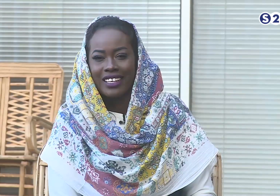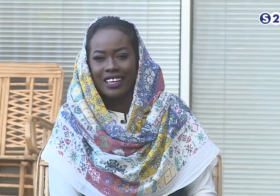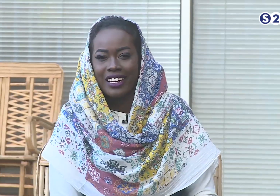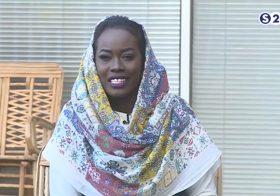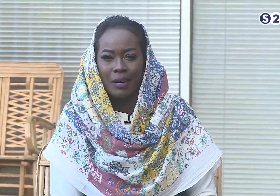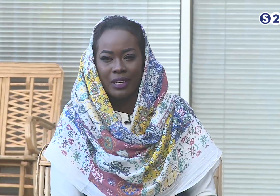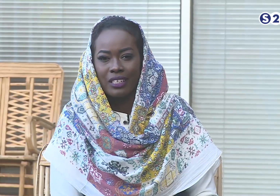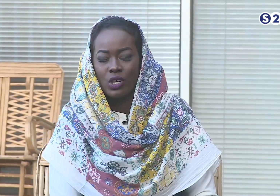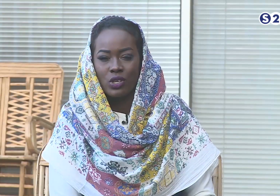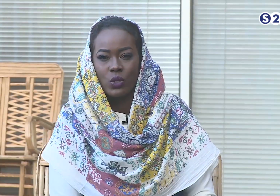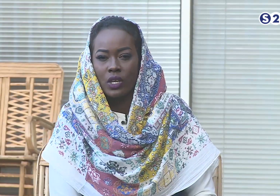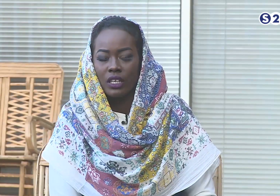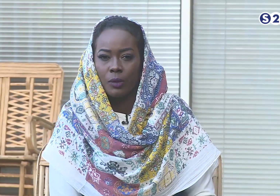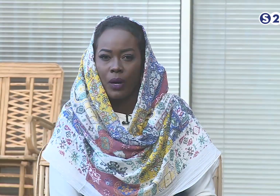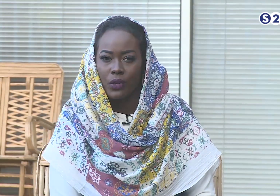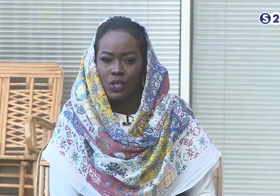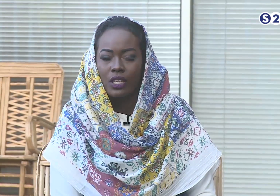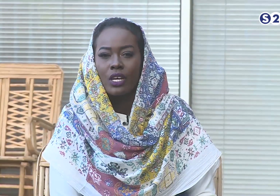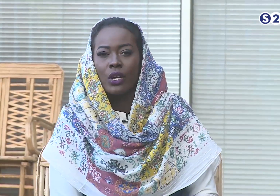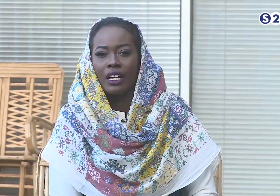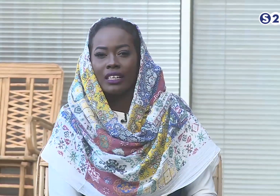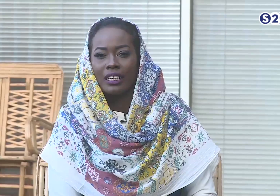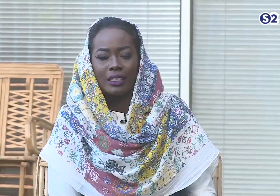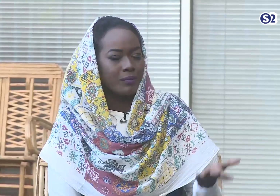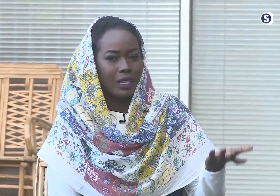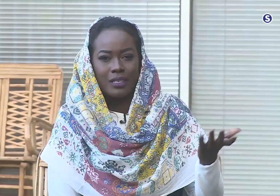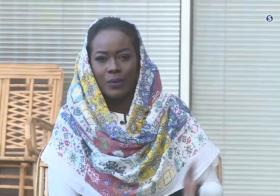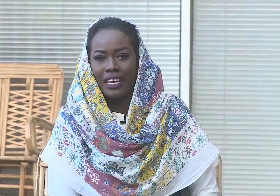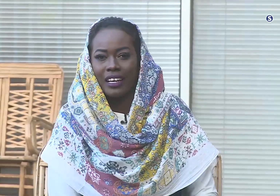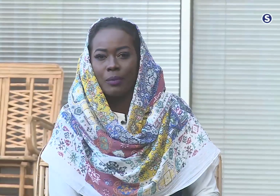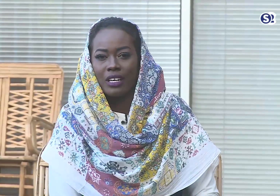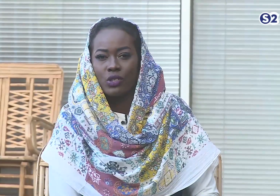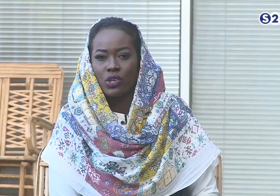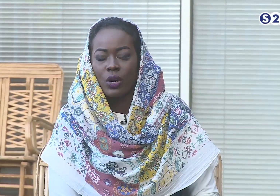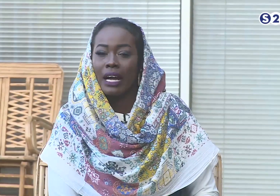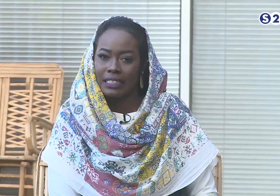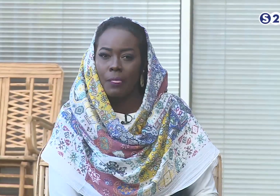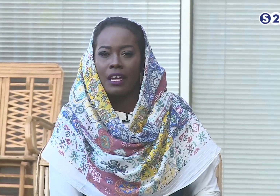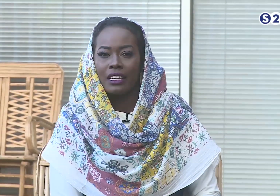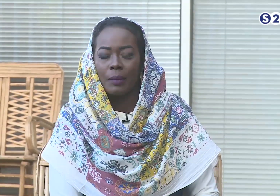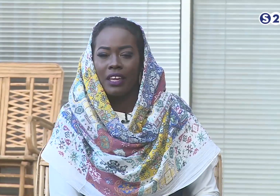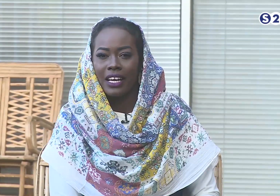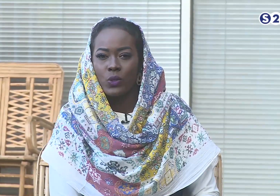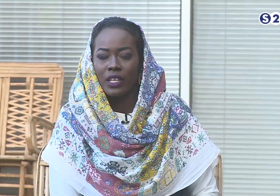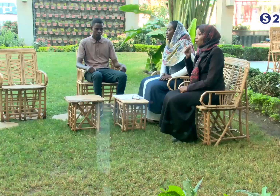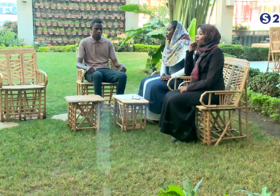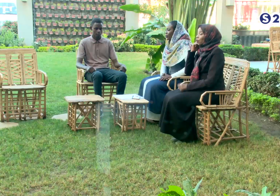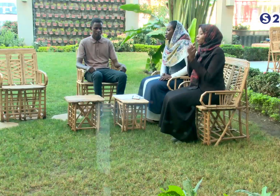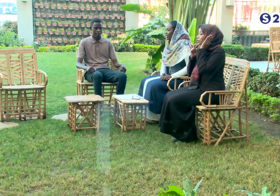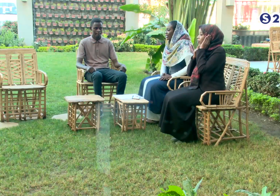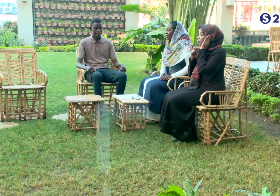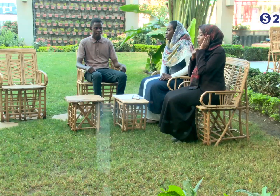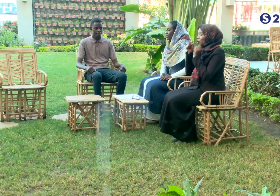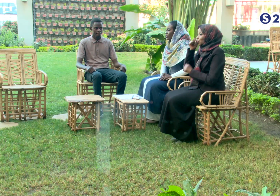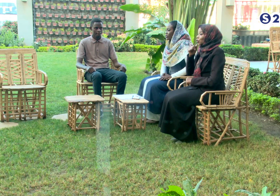حريصة إنها تتابع شاشة سودانية 24 سواء كان عبر الشاشة أو حتى عبر إذاعة سودانية